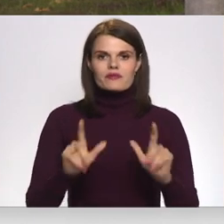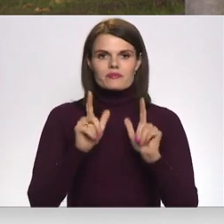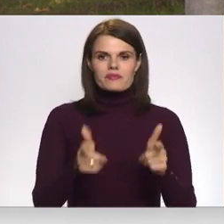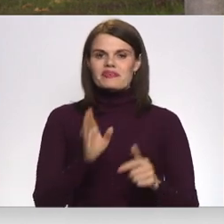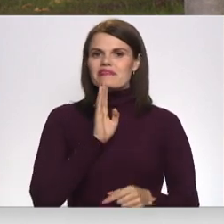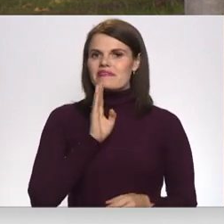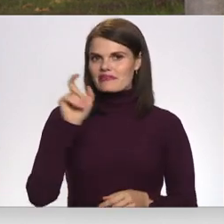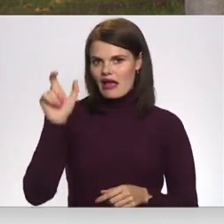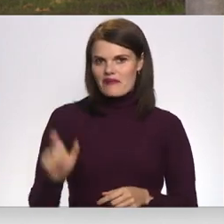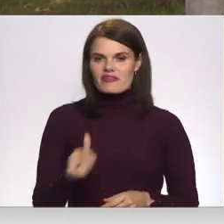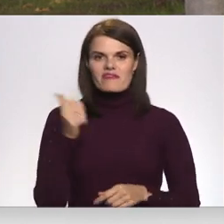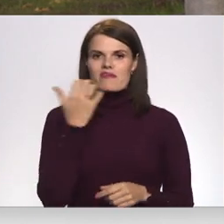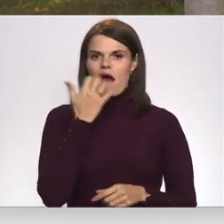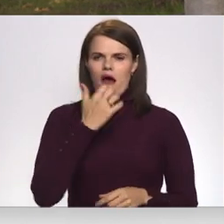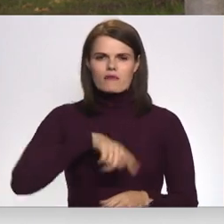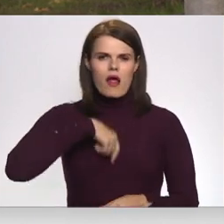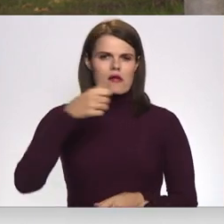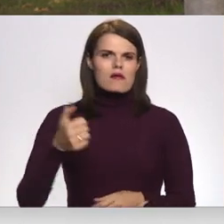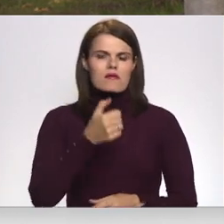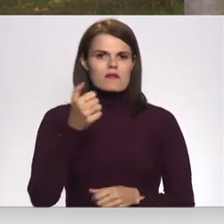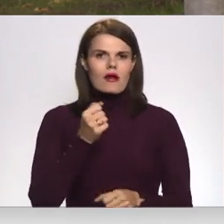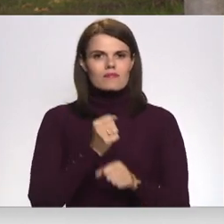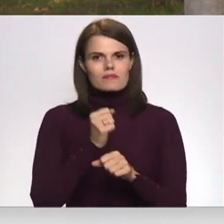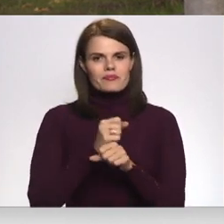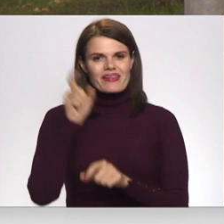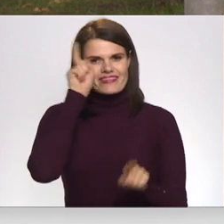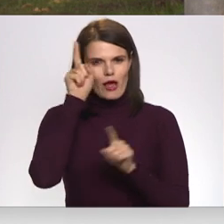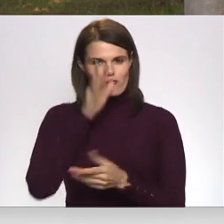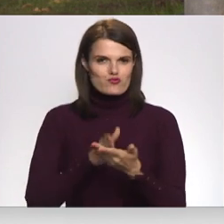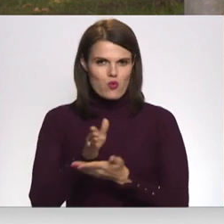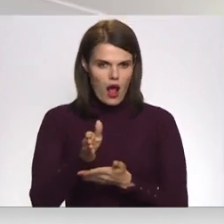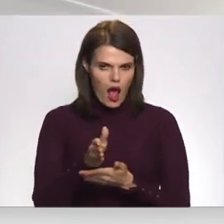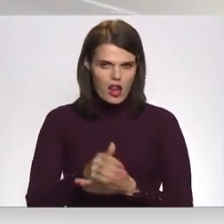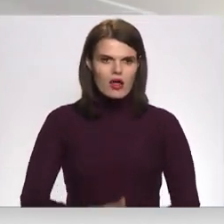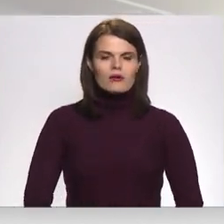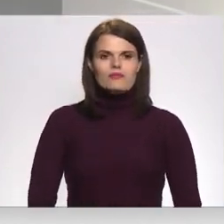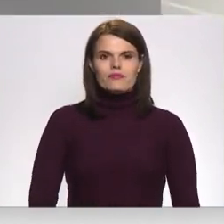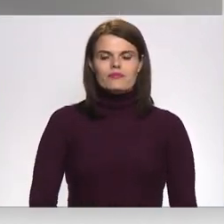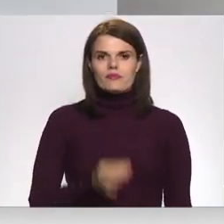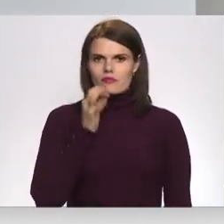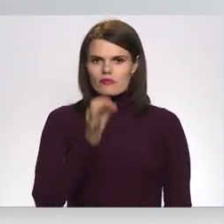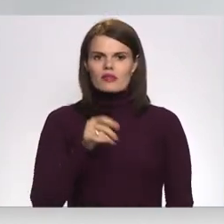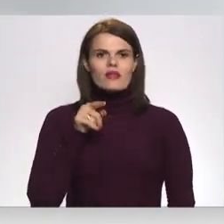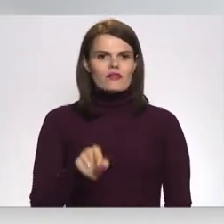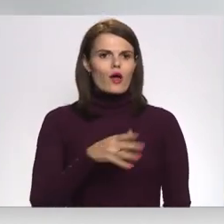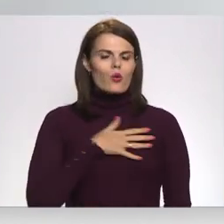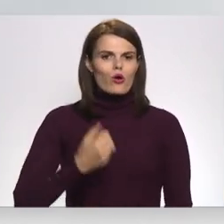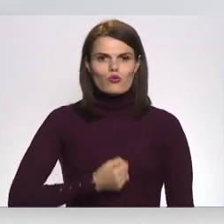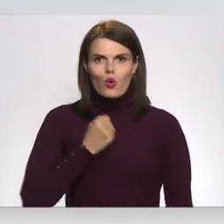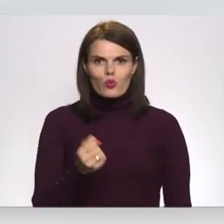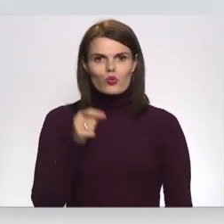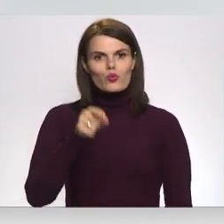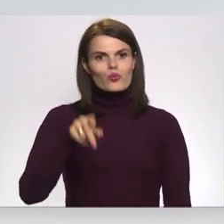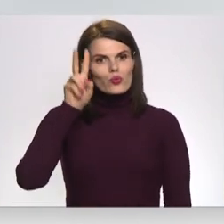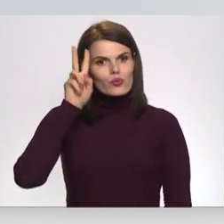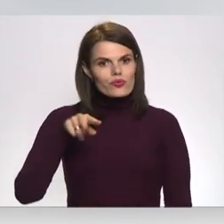kāda sieviete. Viņa ārzemēs vairākus gadus sniegus seksuālus pakalpojumus. Tas ir ļoti grūti. Tu nekad nezini,